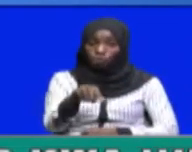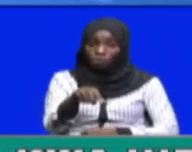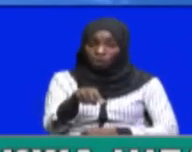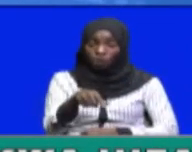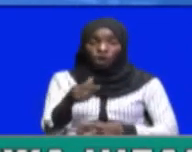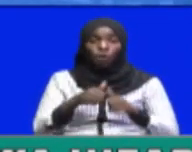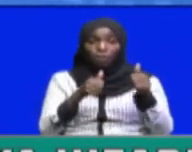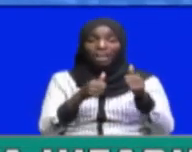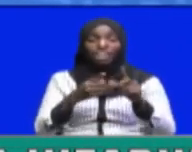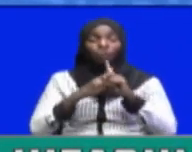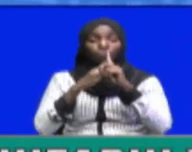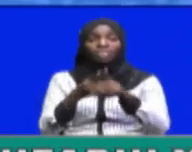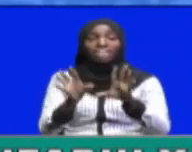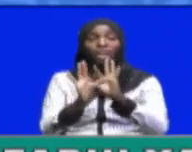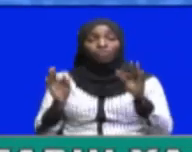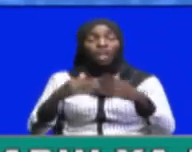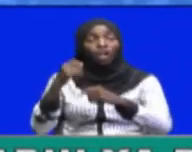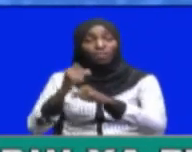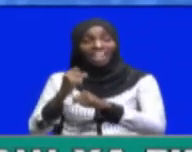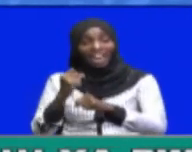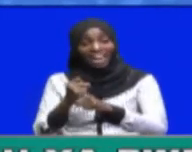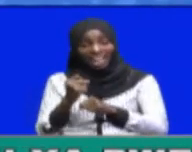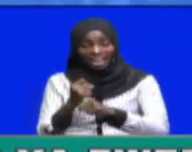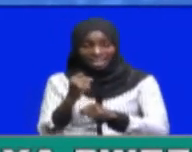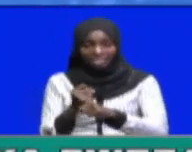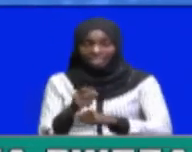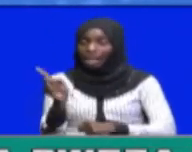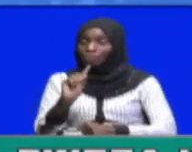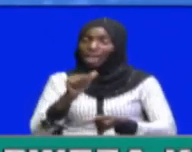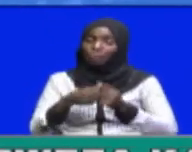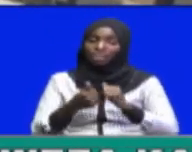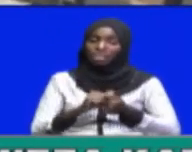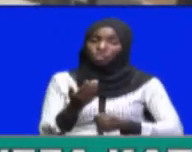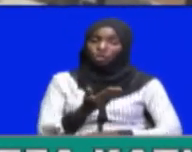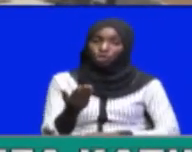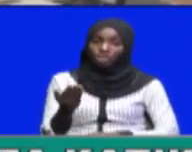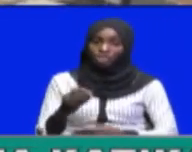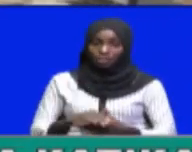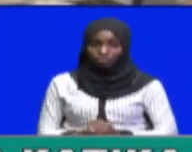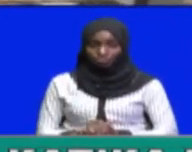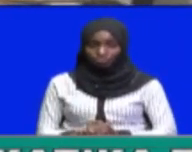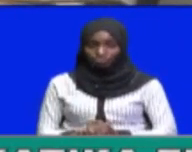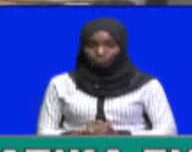yao ili kufanikisha kazi hiyo. Mwandishi wetu Bahati Ahmad na taarifa ifuatayo.